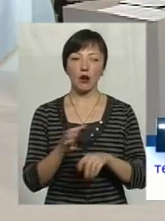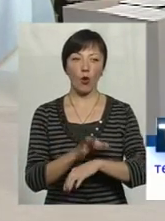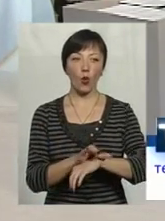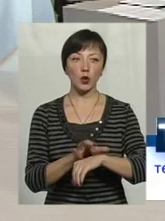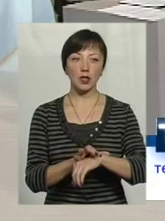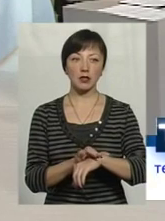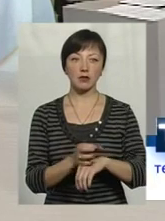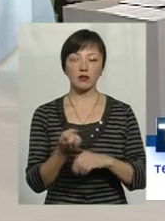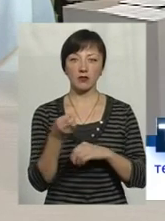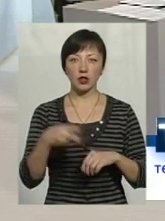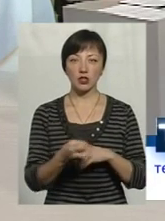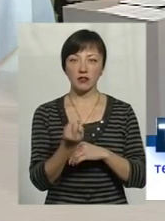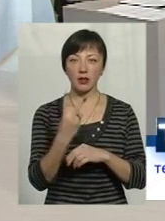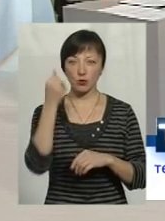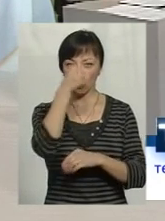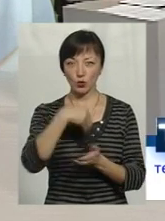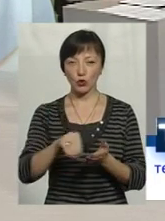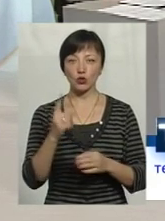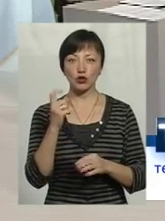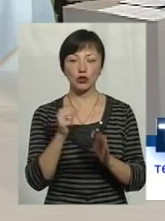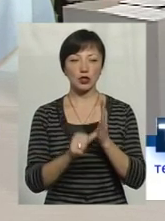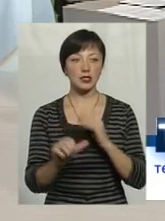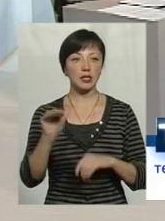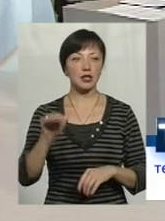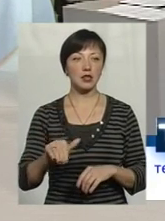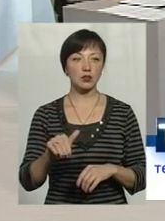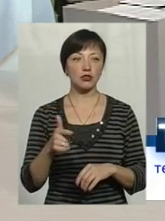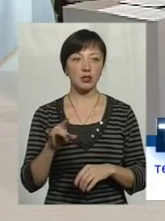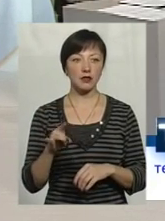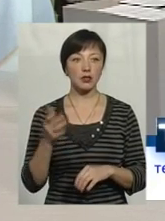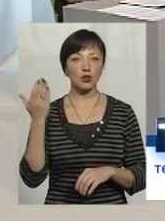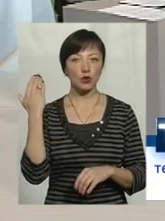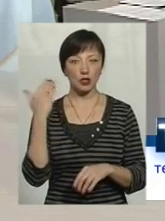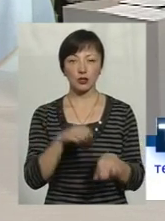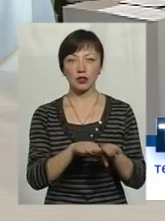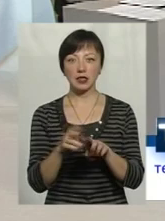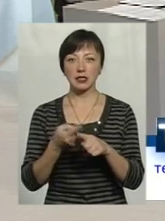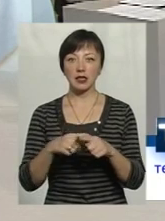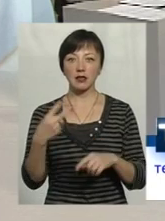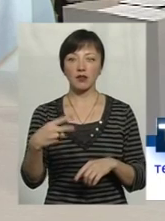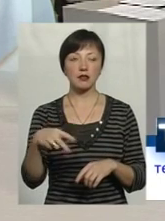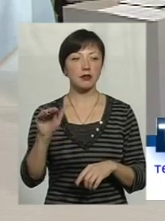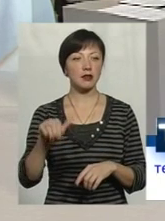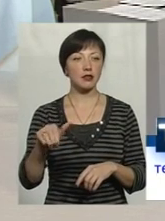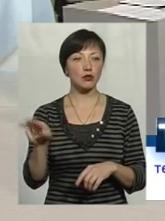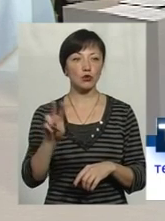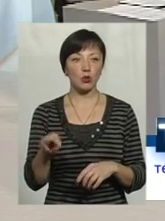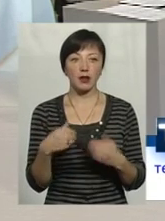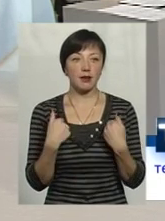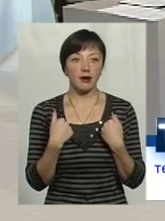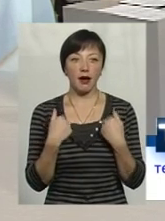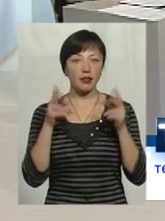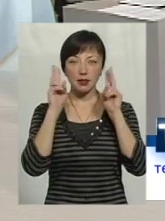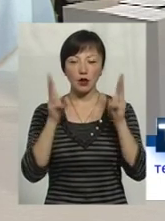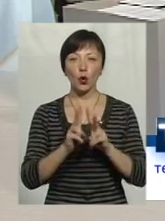який в 2012 році був куплений, це 160 тисяч гривень. За тодішнім курсом це 20 тисяч доларів. Ну, я не знаю,